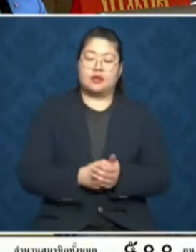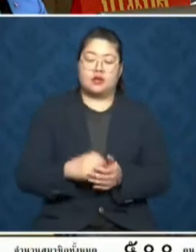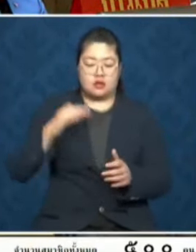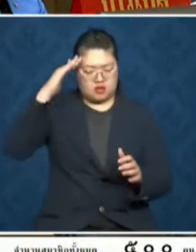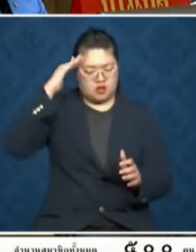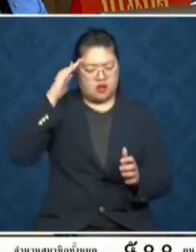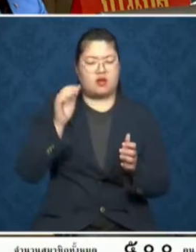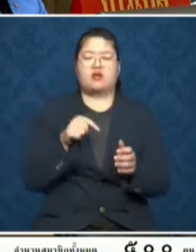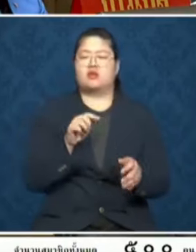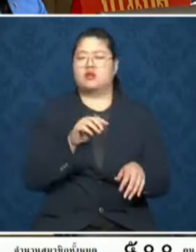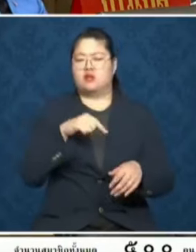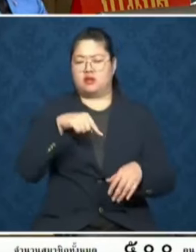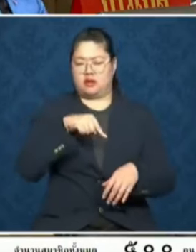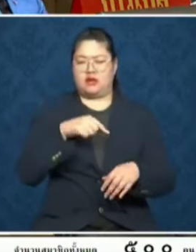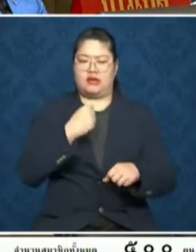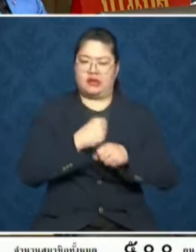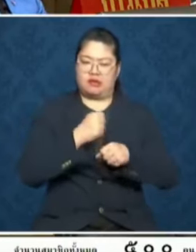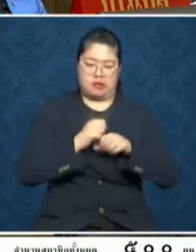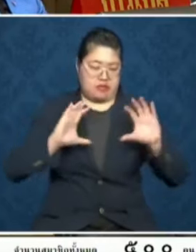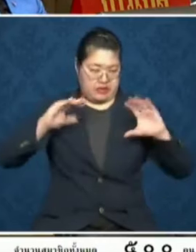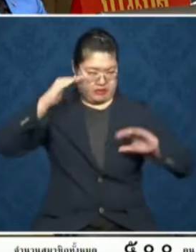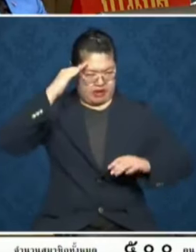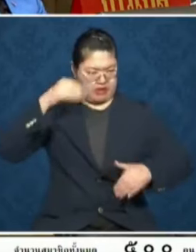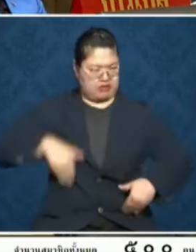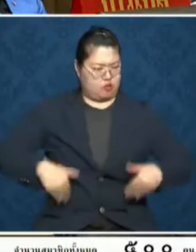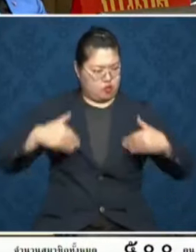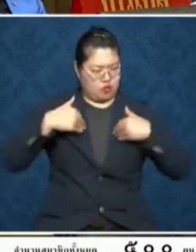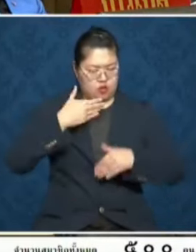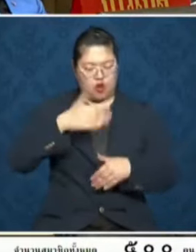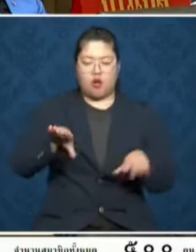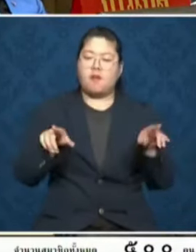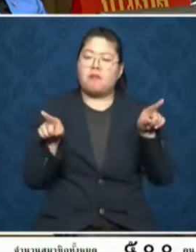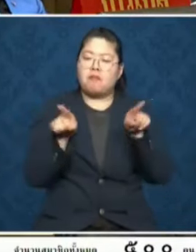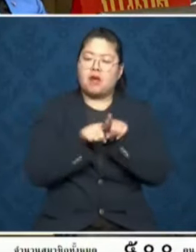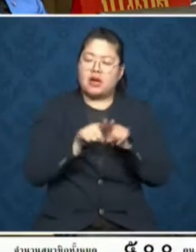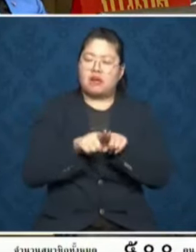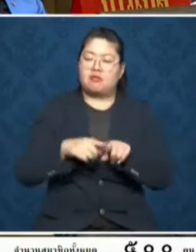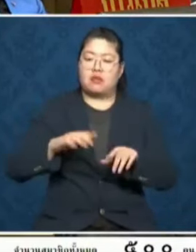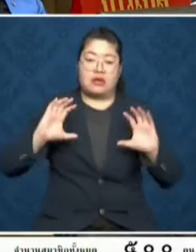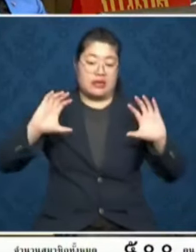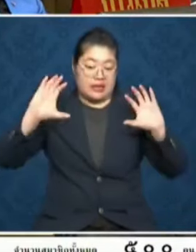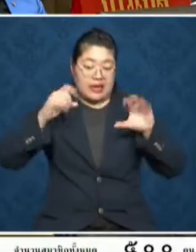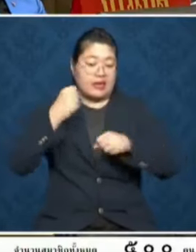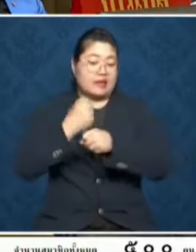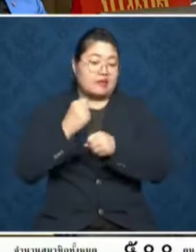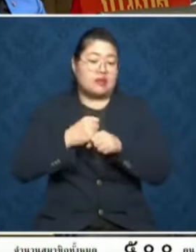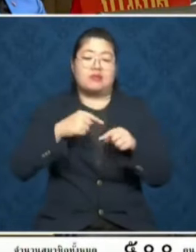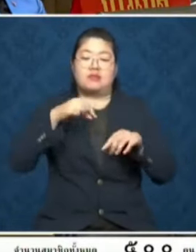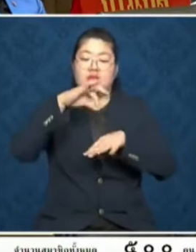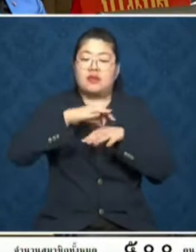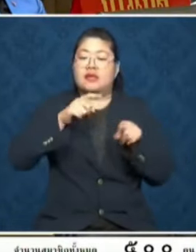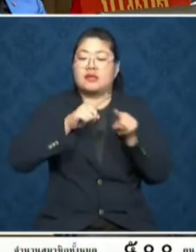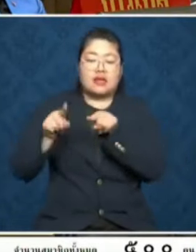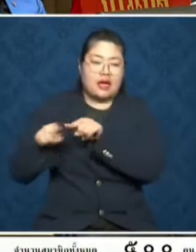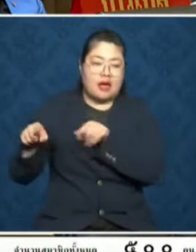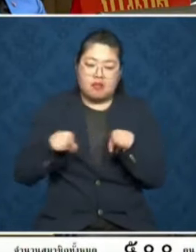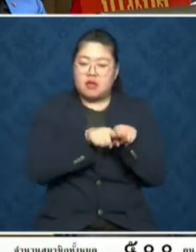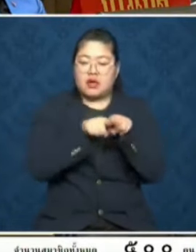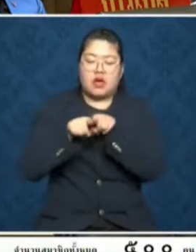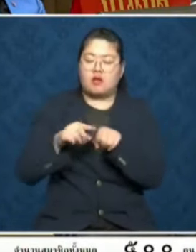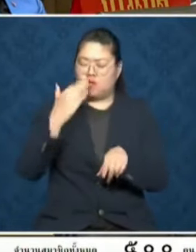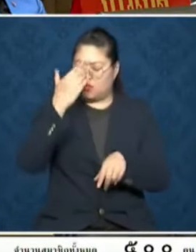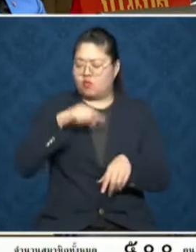หล่านี้รับราชการทหารมาทั้งชีวิตเหมือนกับข้าราชการในอาชีพอื่นๆหลายคนก็รับราชการกันมาตล